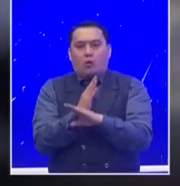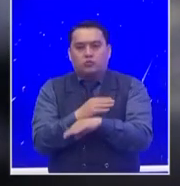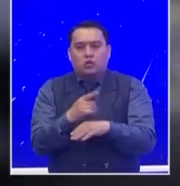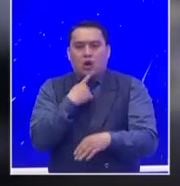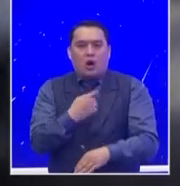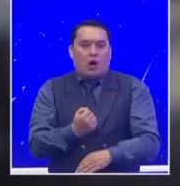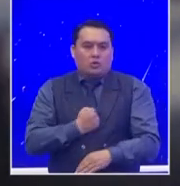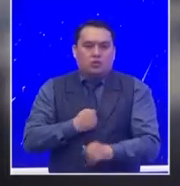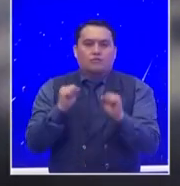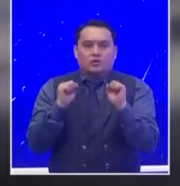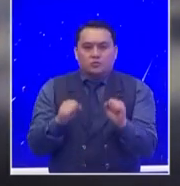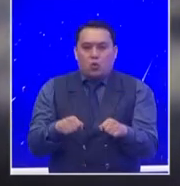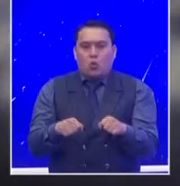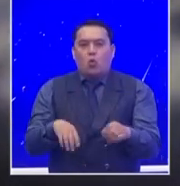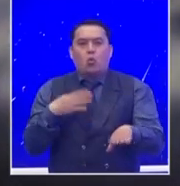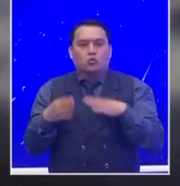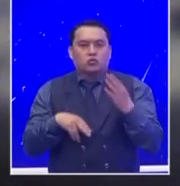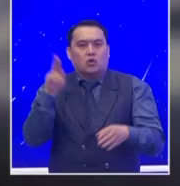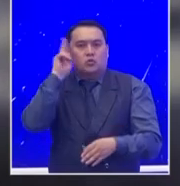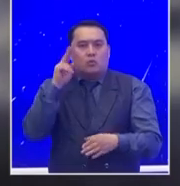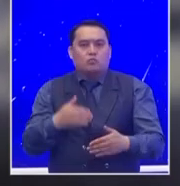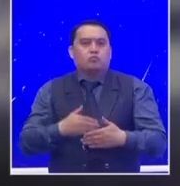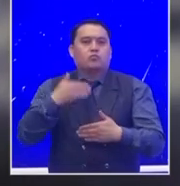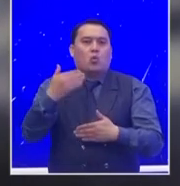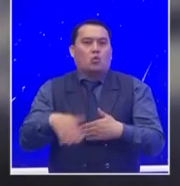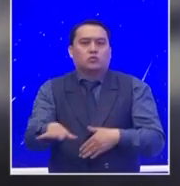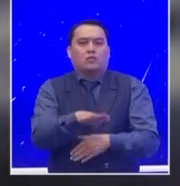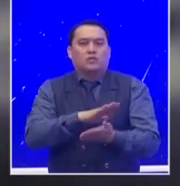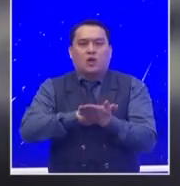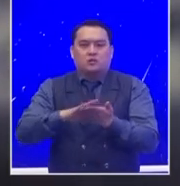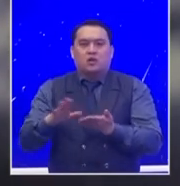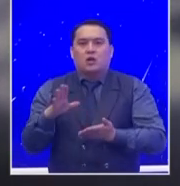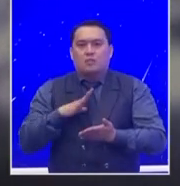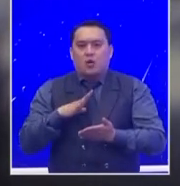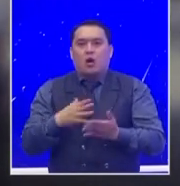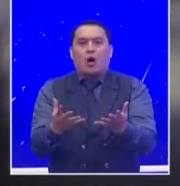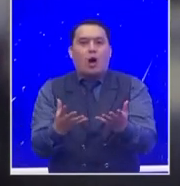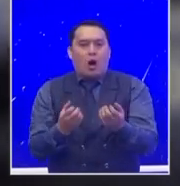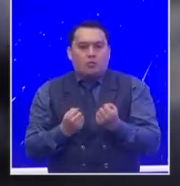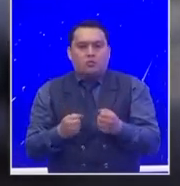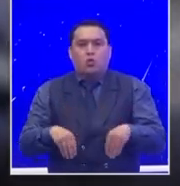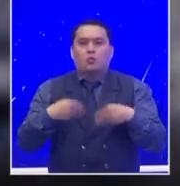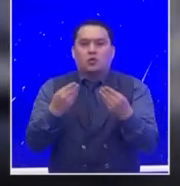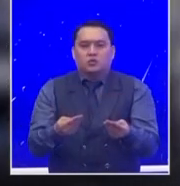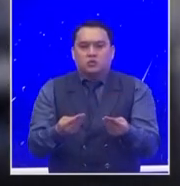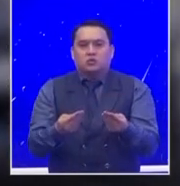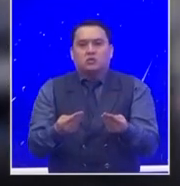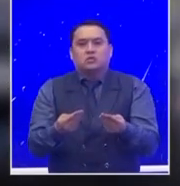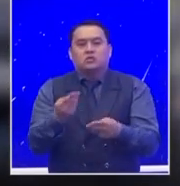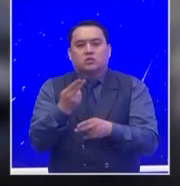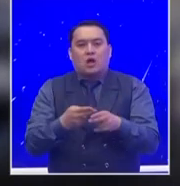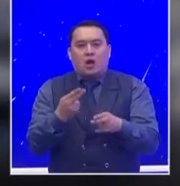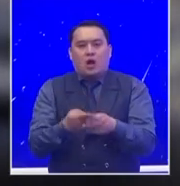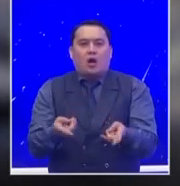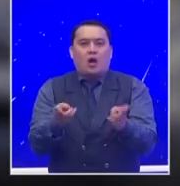әскери құрылымдарда болған оқу жаттығу жұмыстарынан кейін полигон аумағы тазартылған. Бірақ қабылдау пунктіне әкелінген снарядтар мен сынақтар